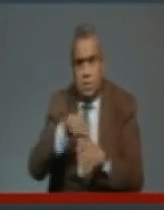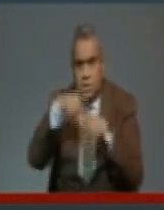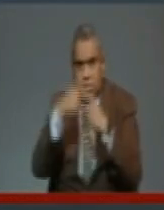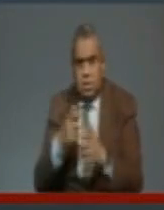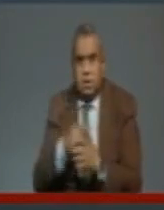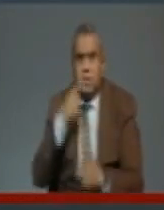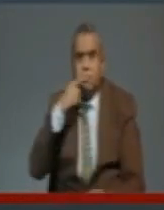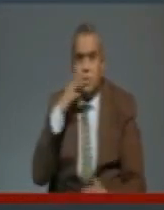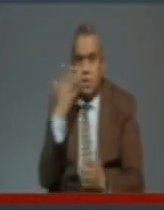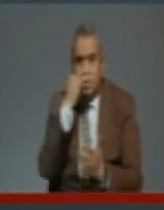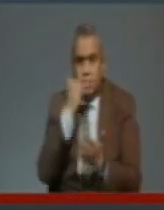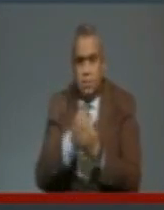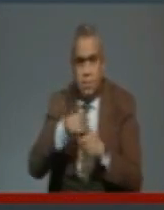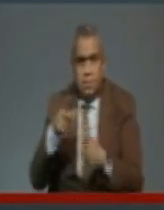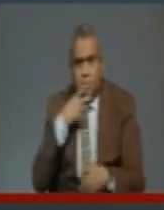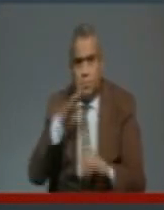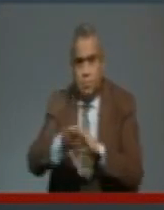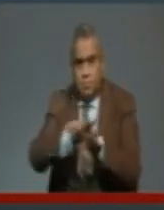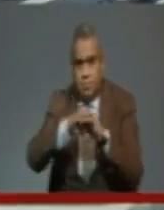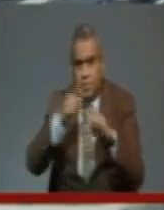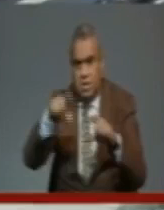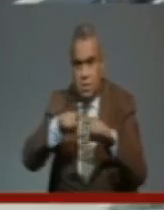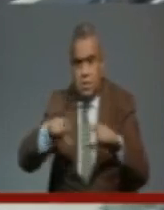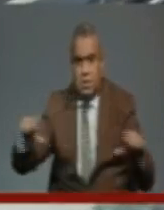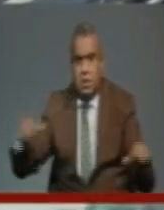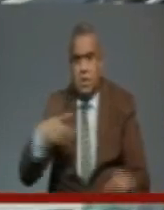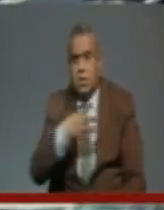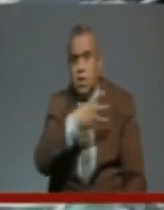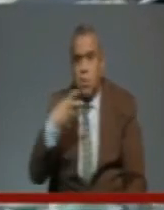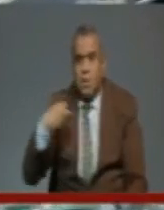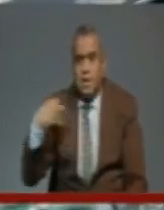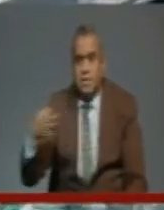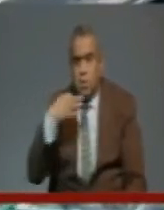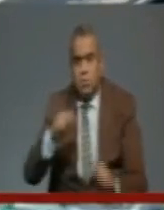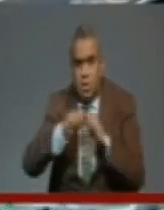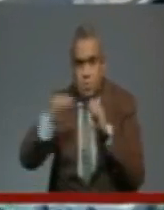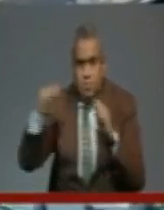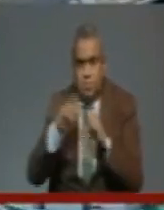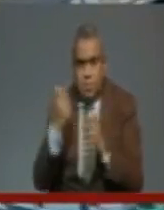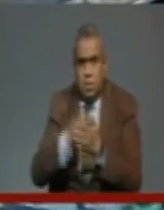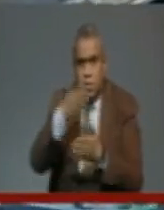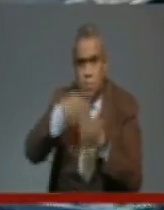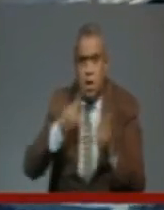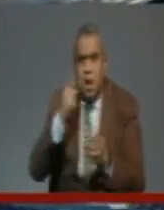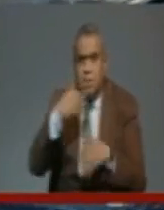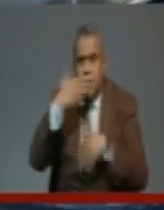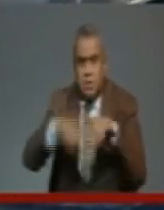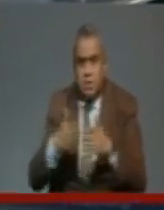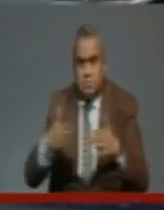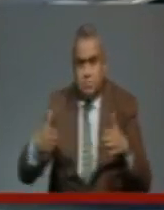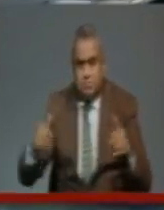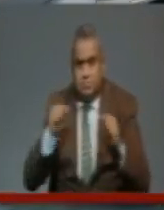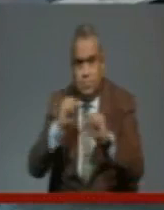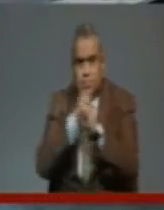الكبير، تم إنشاء الرصيف بطول 433 متر وبعمق 15.5 متر ومساحة تخزينية 40,000 متر